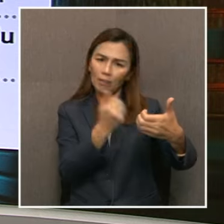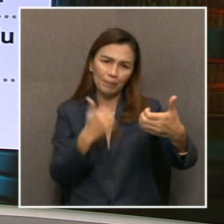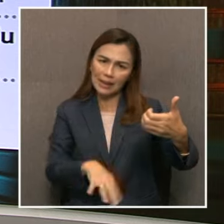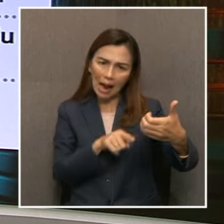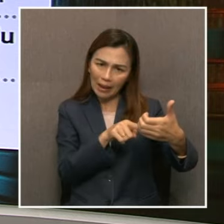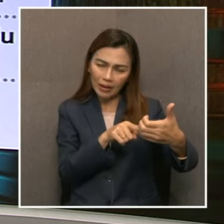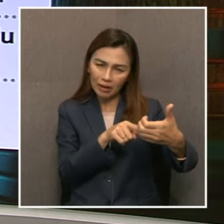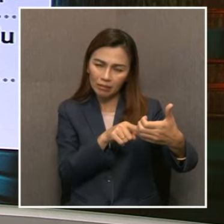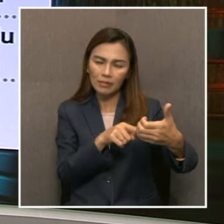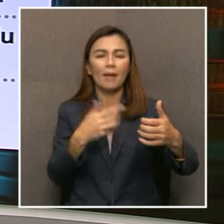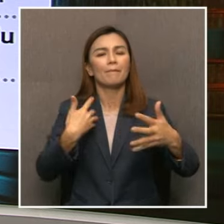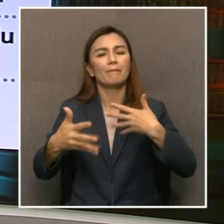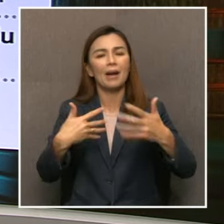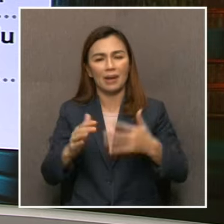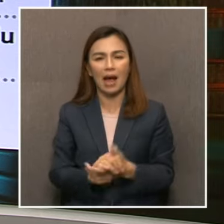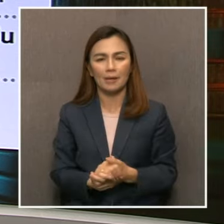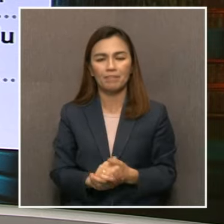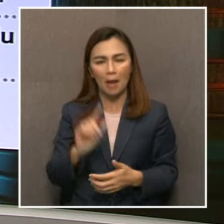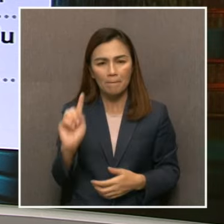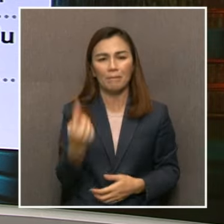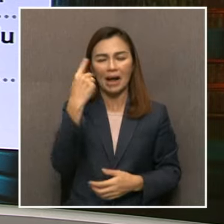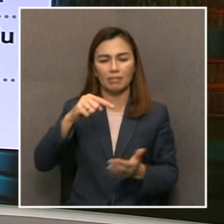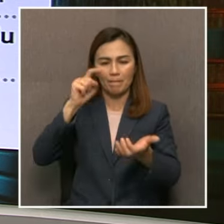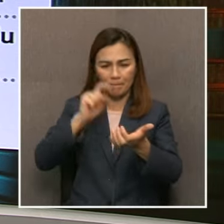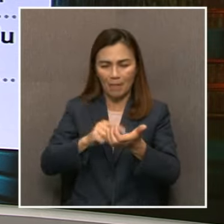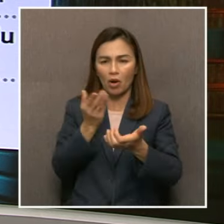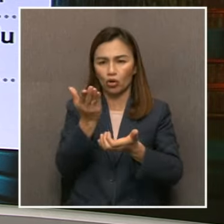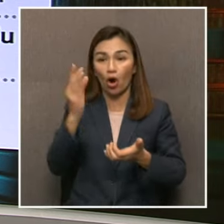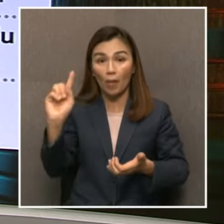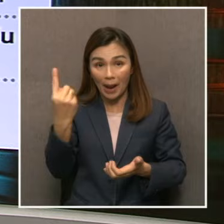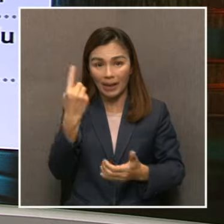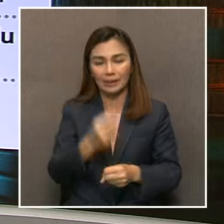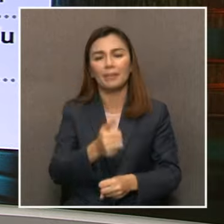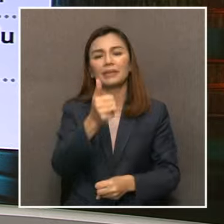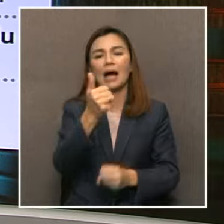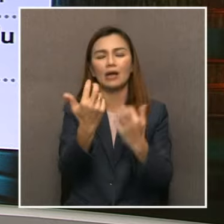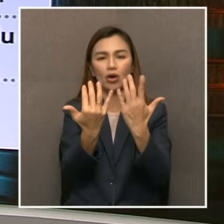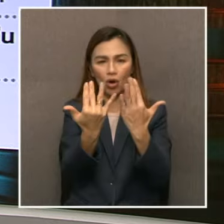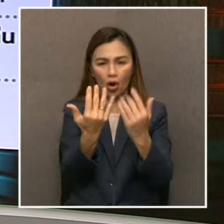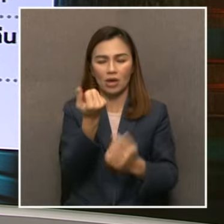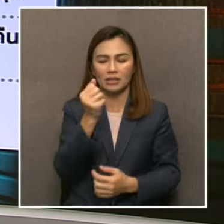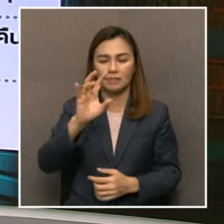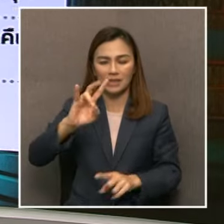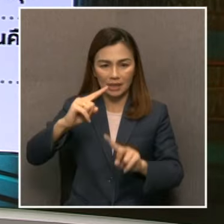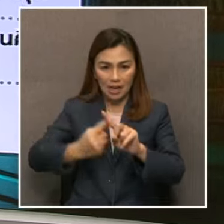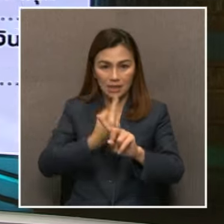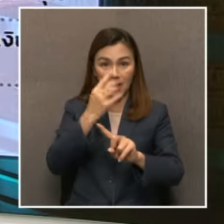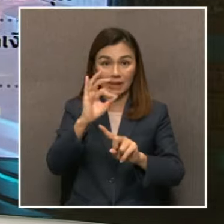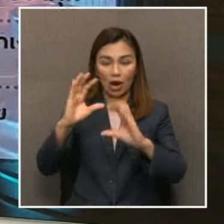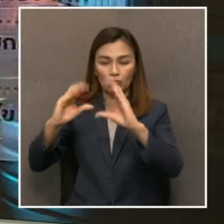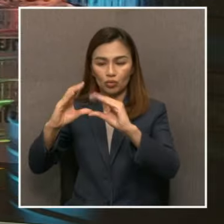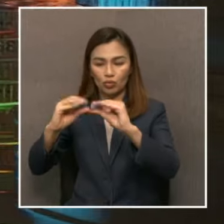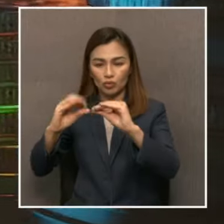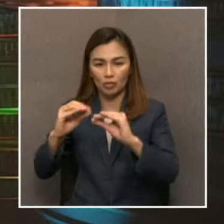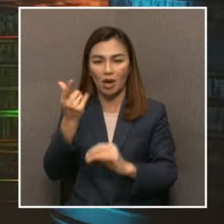งโครงการได้ไม่เป็นไรเขาสามารถจะให้กดอุทธรณ์ได้ต่อไปหลังจากนี้รอความชัดเจนกันนะครับวันที่17กันยายนนี้จะมีการประชุมครม.